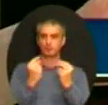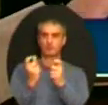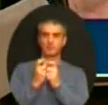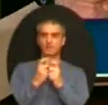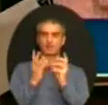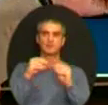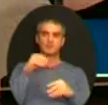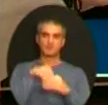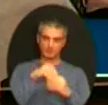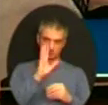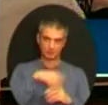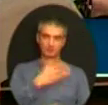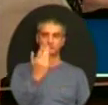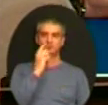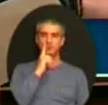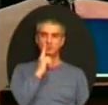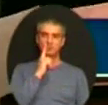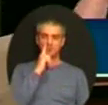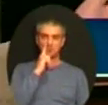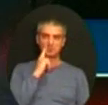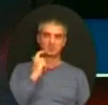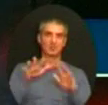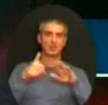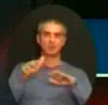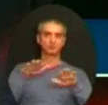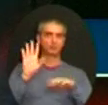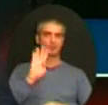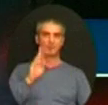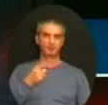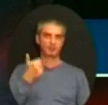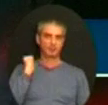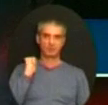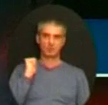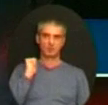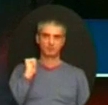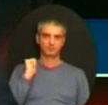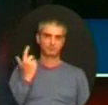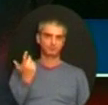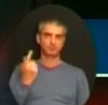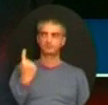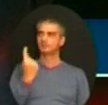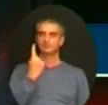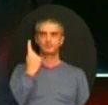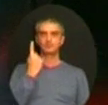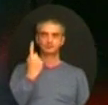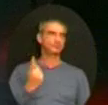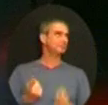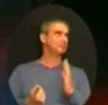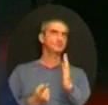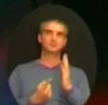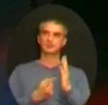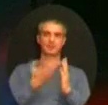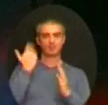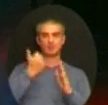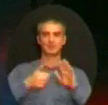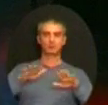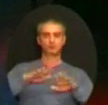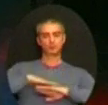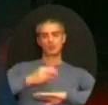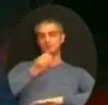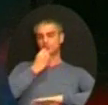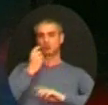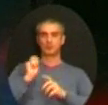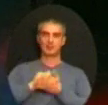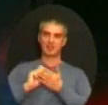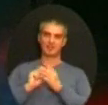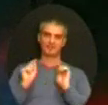עם הפריימריז, שגם שם יש שחיתות. ראש הממשלה נתניהו אתמול בצד יחסית נדיר, נכון? פעם ראשי הממשלה היו יושבים במזנון, והכתבים